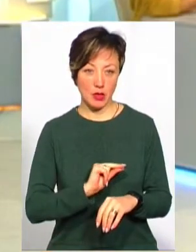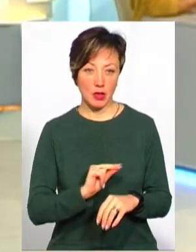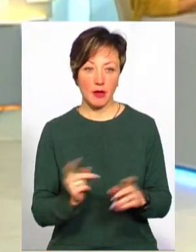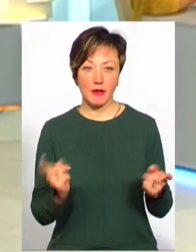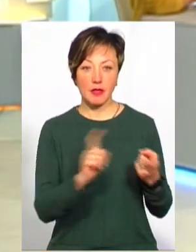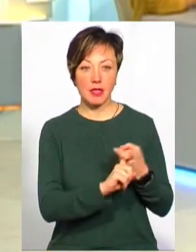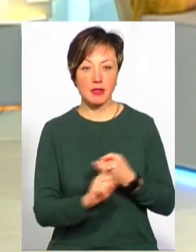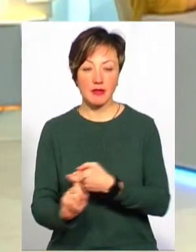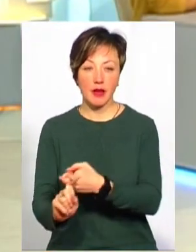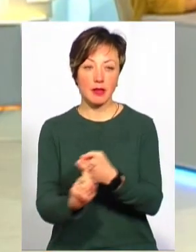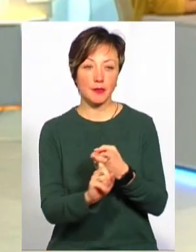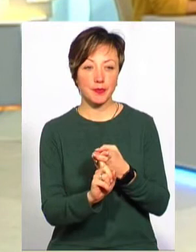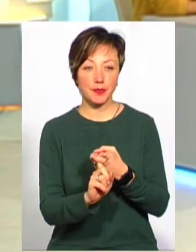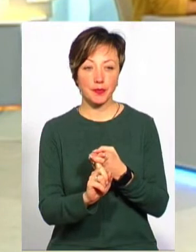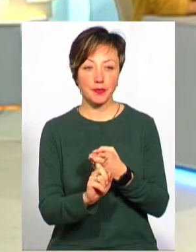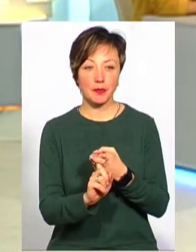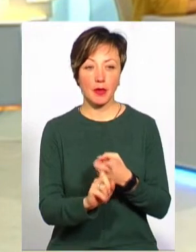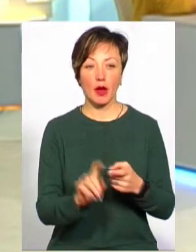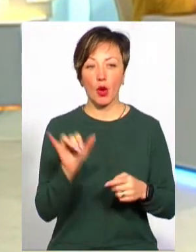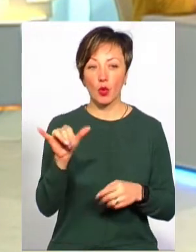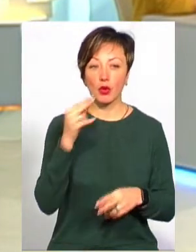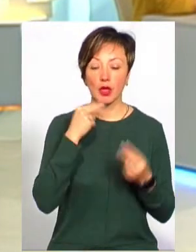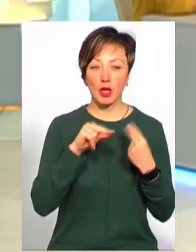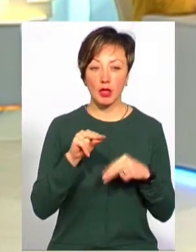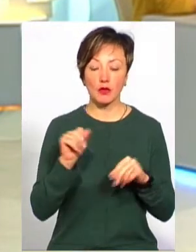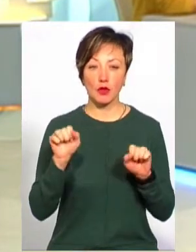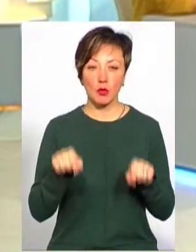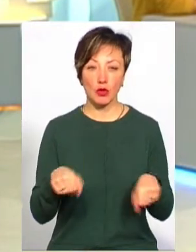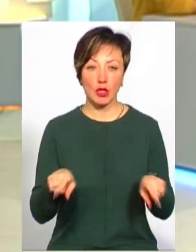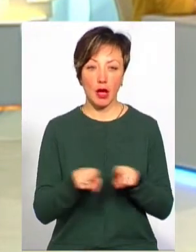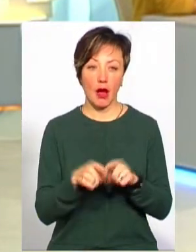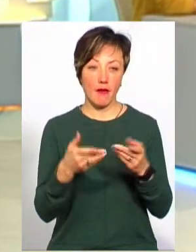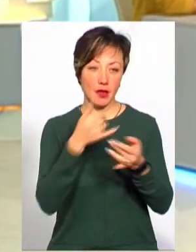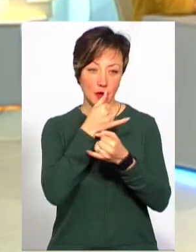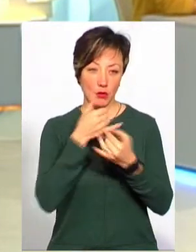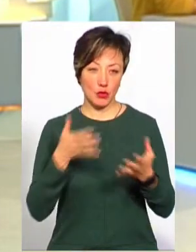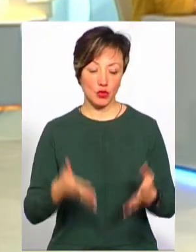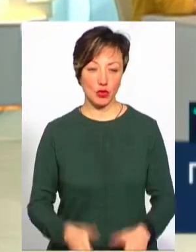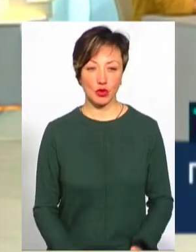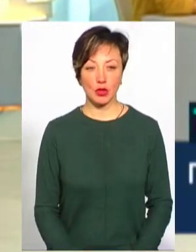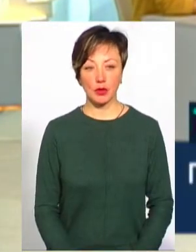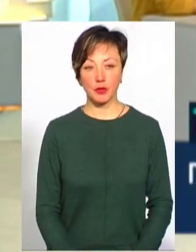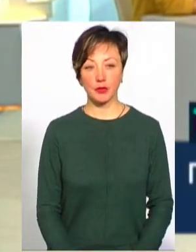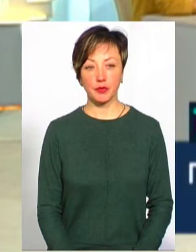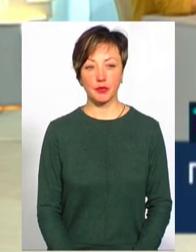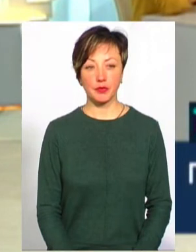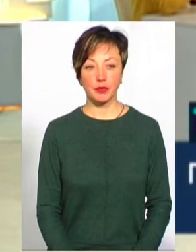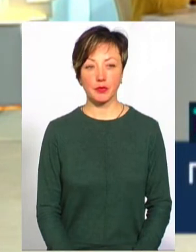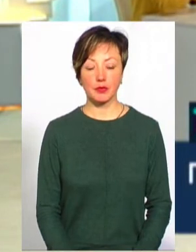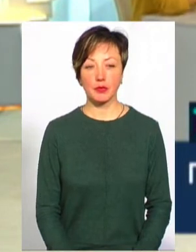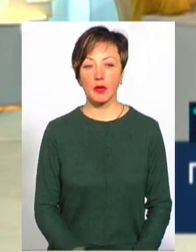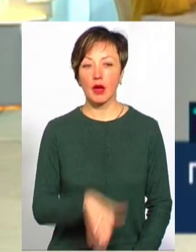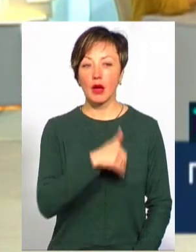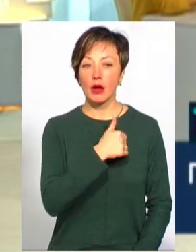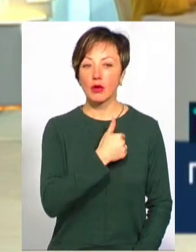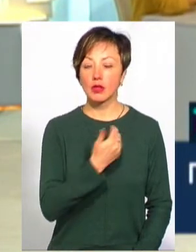все зв'язано. Від підв'язують про те, що от у них краще, вони можуть так от, а ви не можете. Ну це неправильно. А от